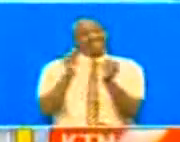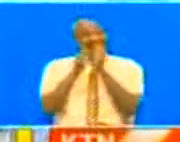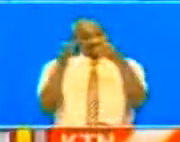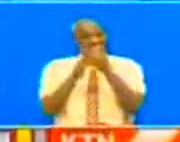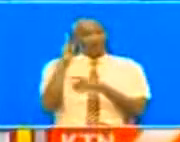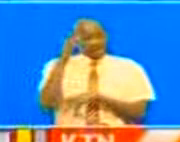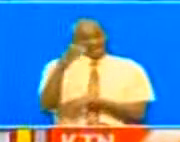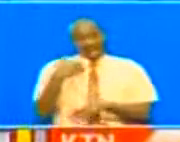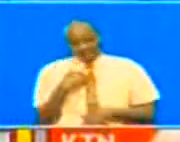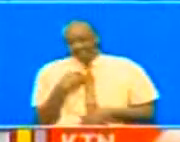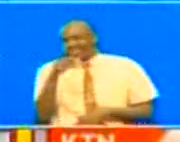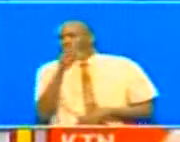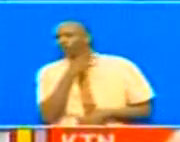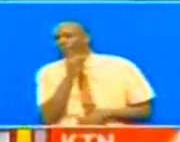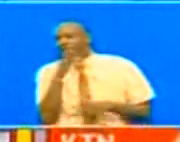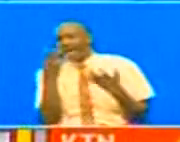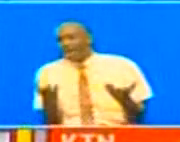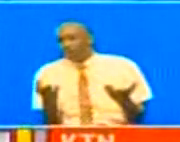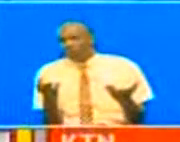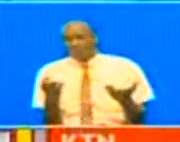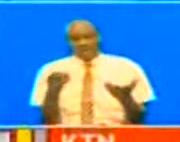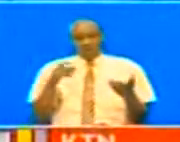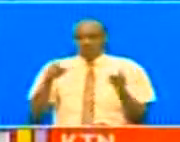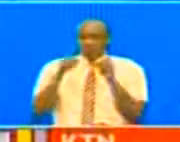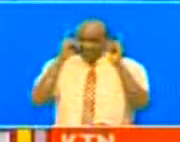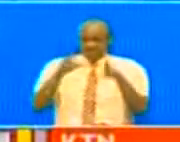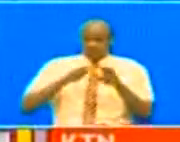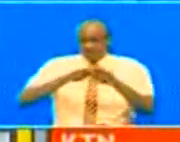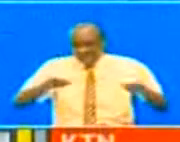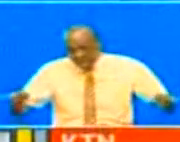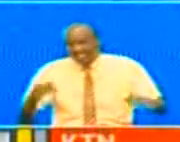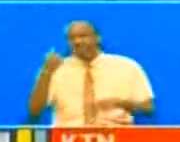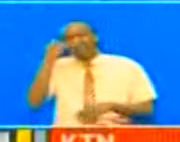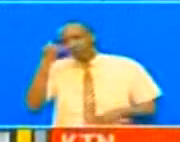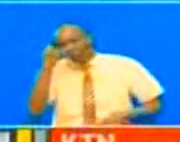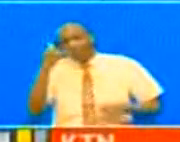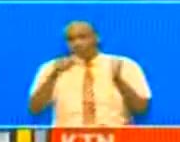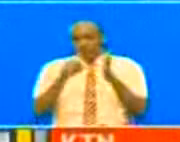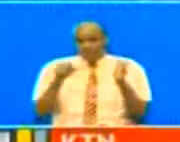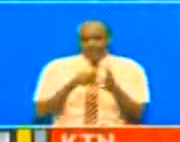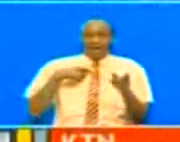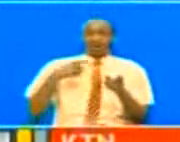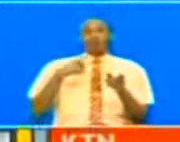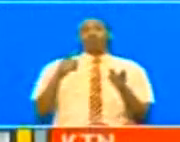Je, malalamiko kuhusu maamuzi ya ardhi, mihadarati na ufisadi katika vituo vya kupima uzani wa